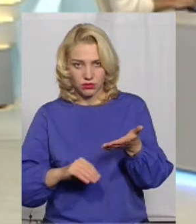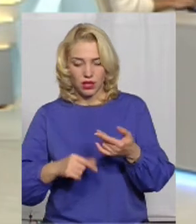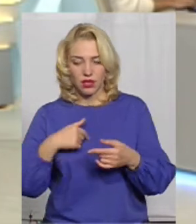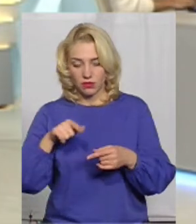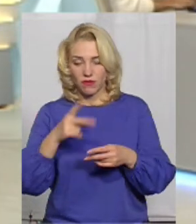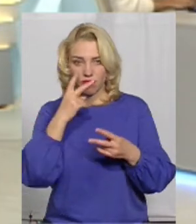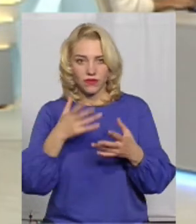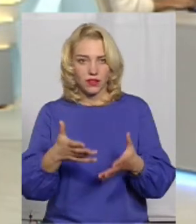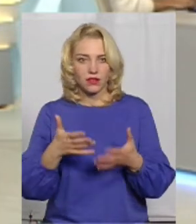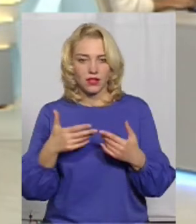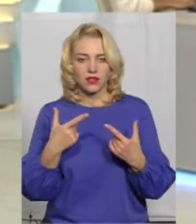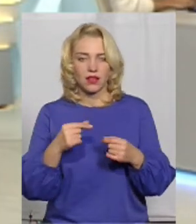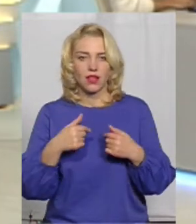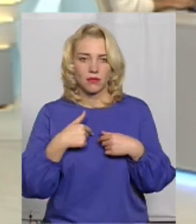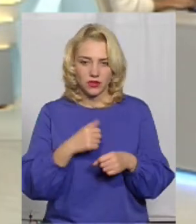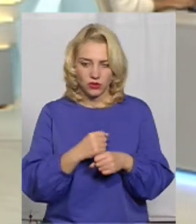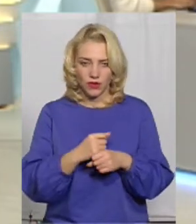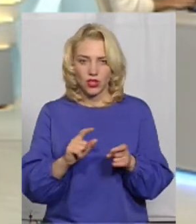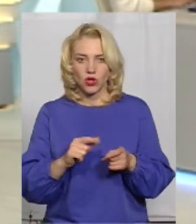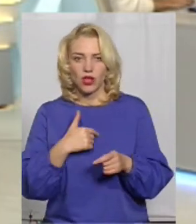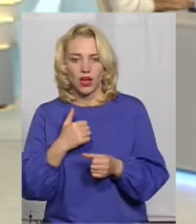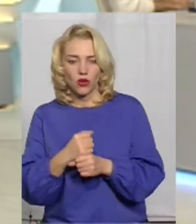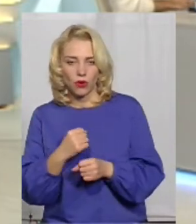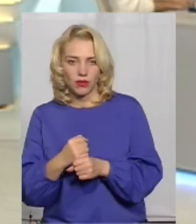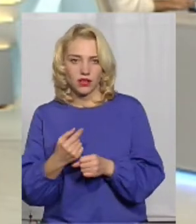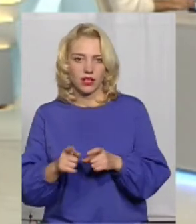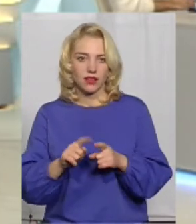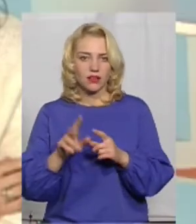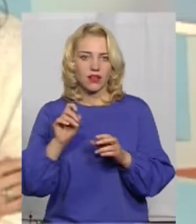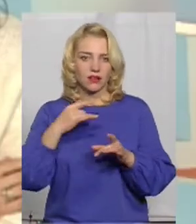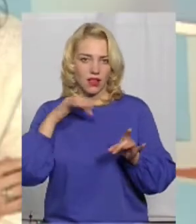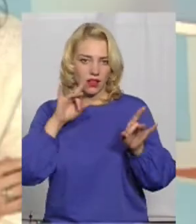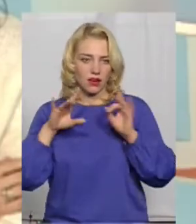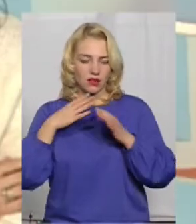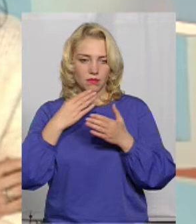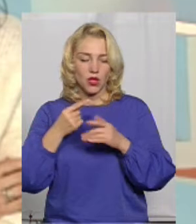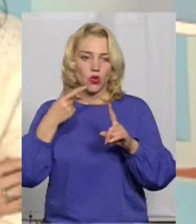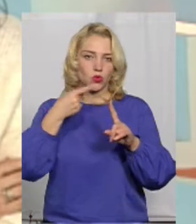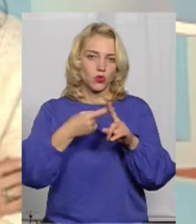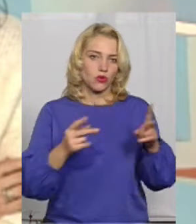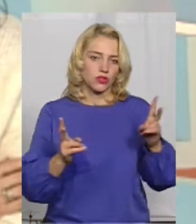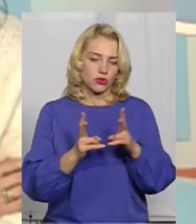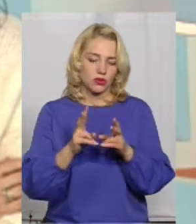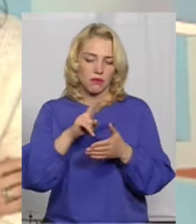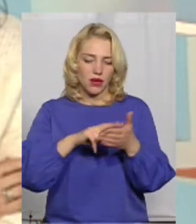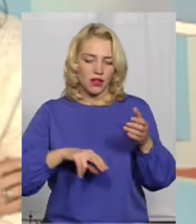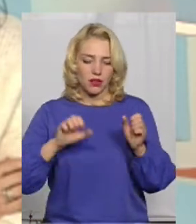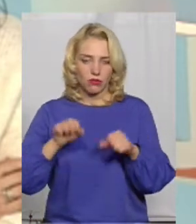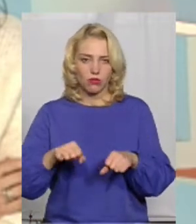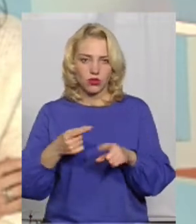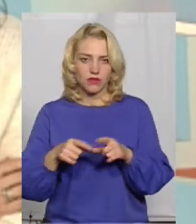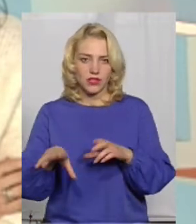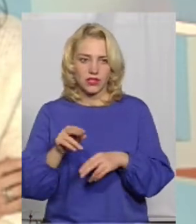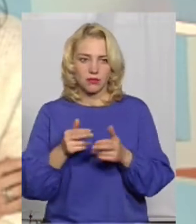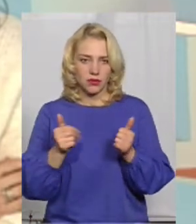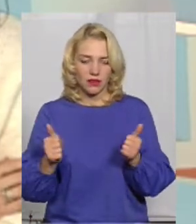грамотна, де я працювала, що я робила і так далі. І додаткова зустріч, вона десь паралельно це все може підтвердити. Тому я за